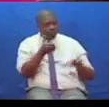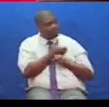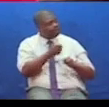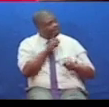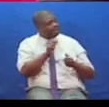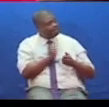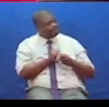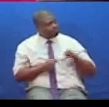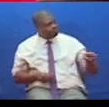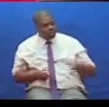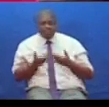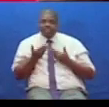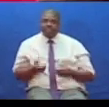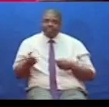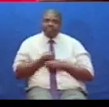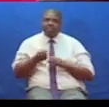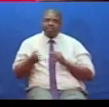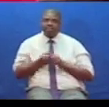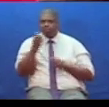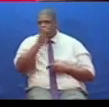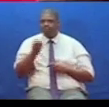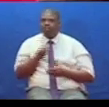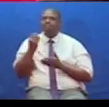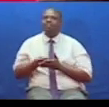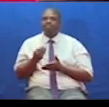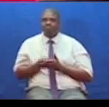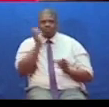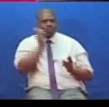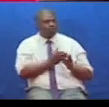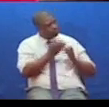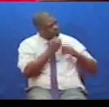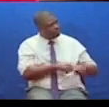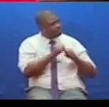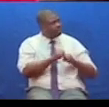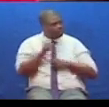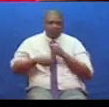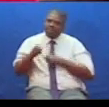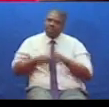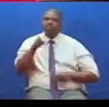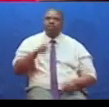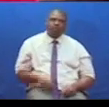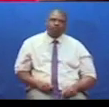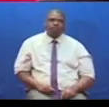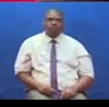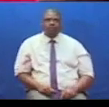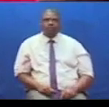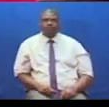kitu, sasa nifanye kitu cha kutafuta fedha kwa ajili ya utekelezaji wa miradi hiyo.